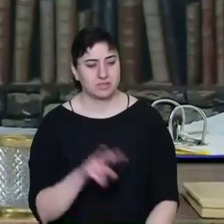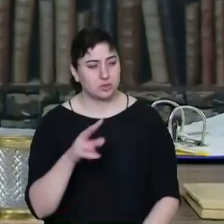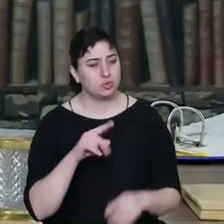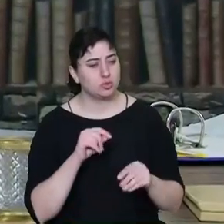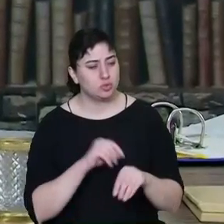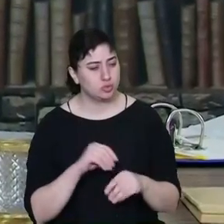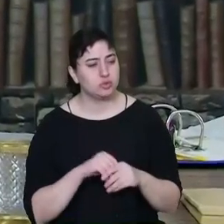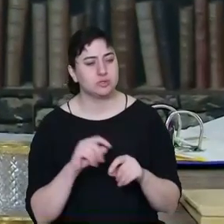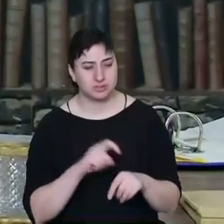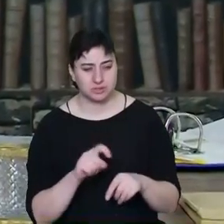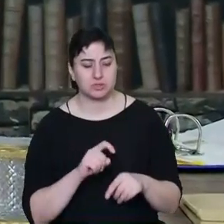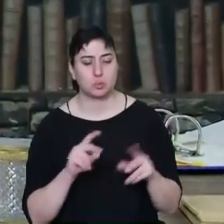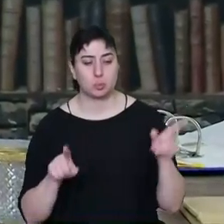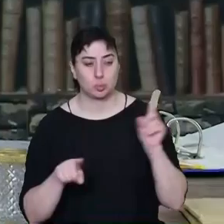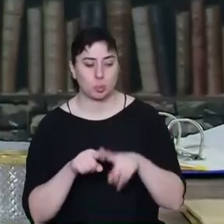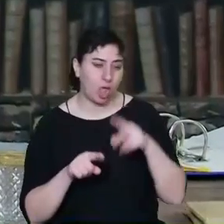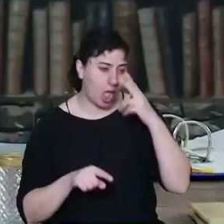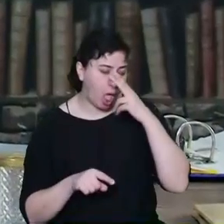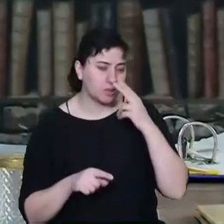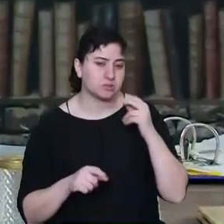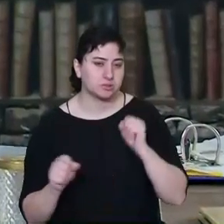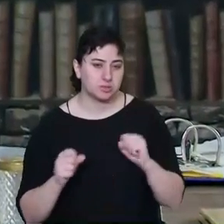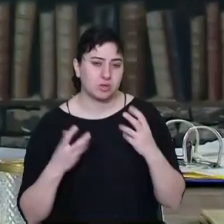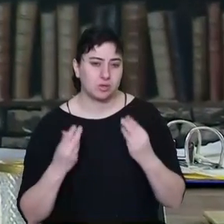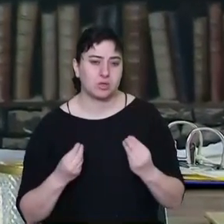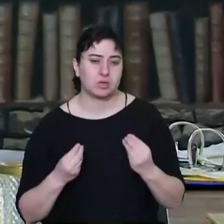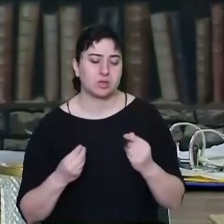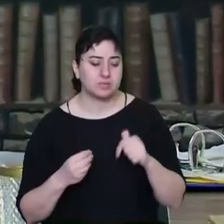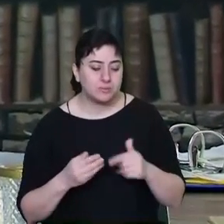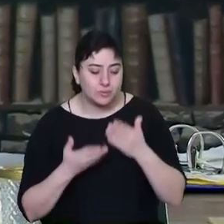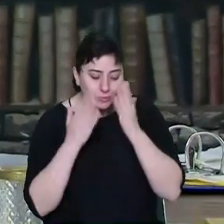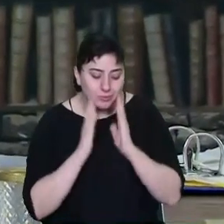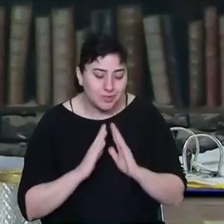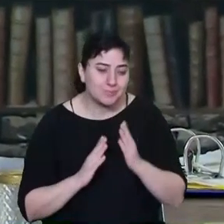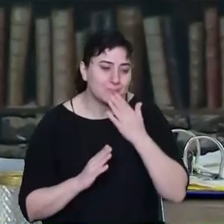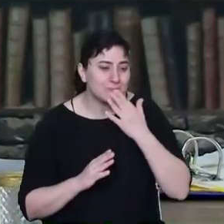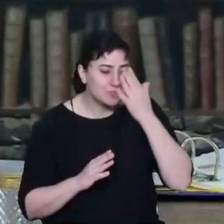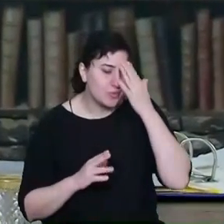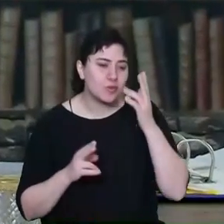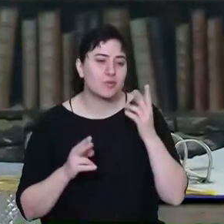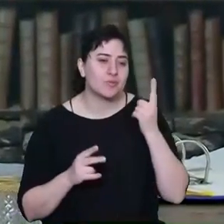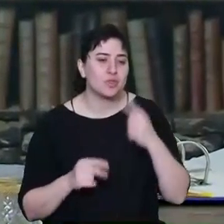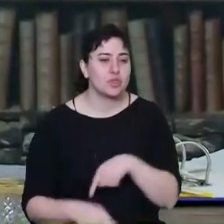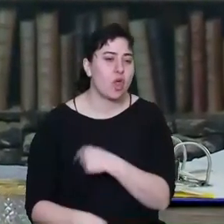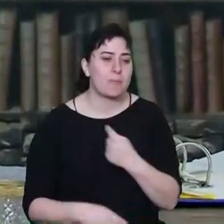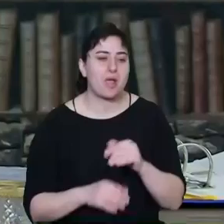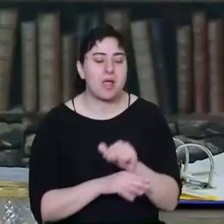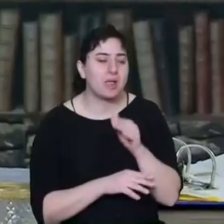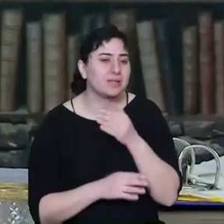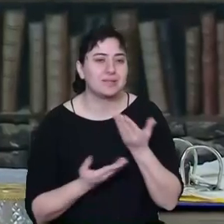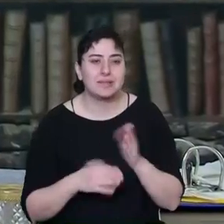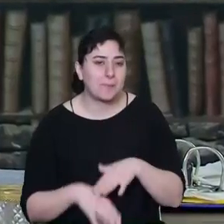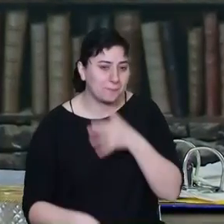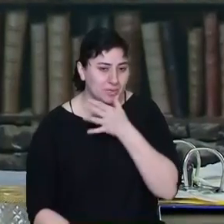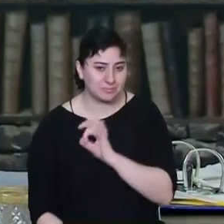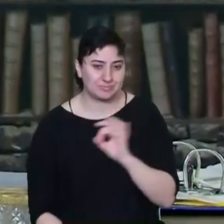bozuldular. E tabii yani lüks içinde yaşamaya alıştılar. Elindekine şükrederek sıradan normal bir hayat nasıl yaşanır bilmiyorlar